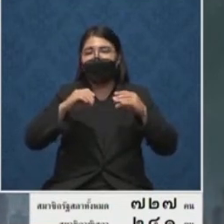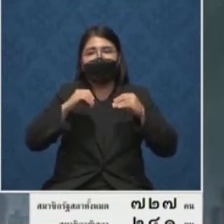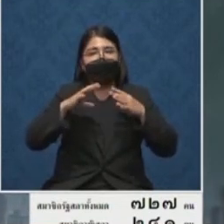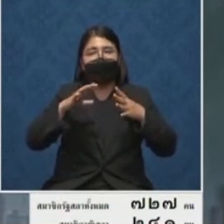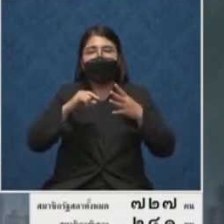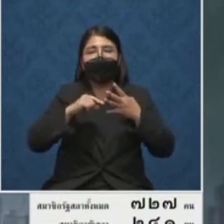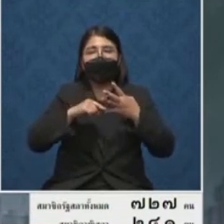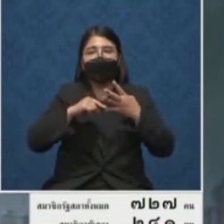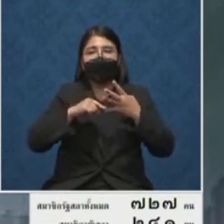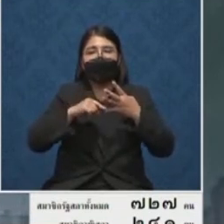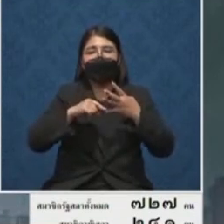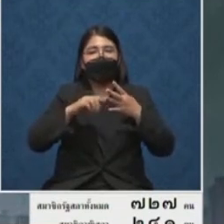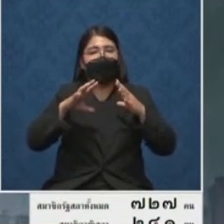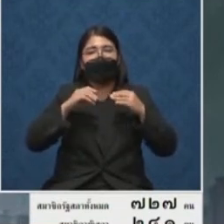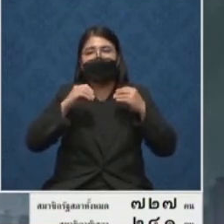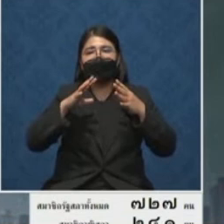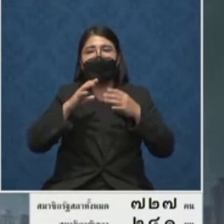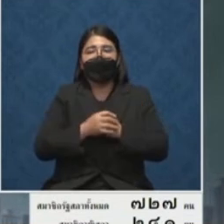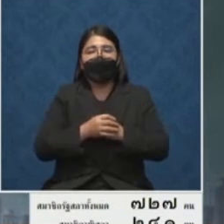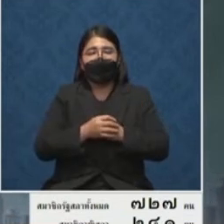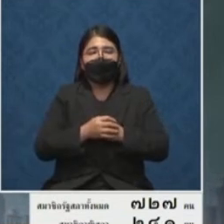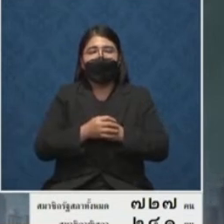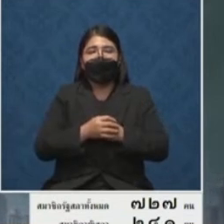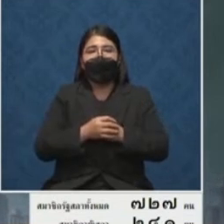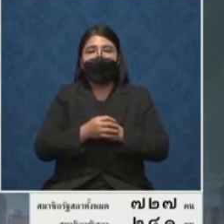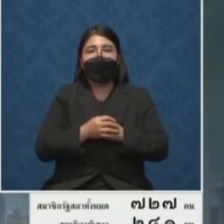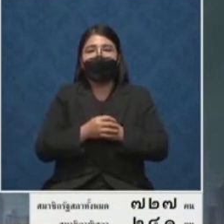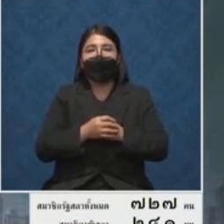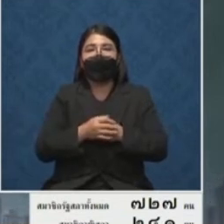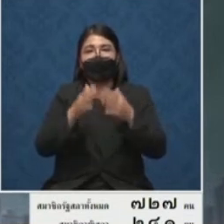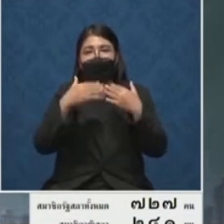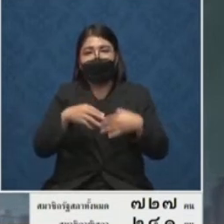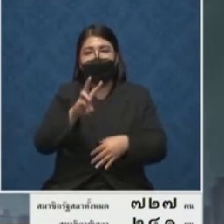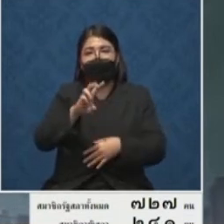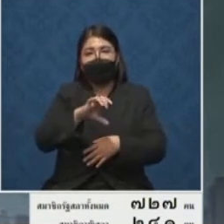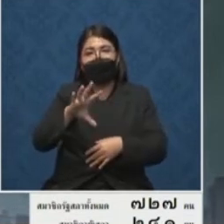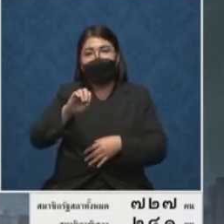การ3ไม่รับหลักการ4ไม่รับหลักการ